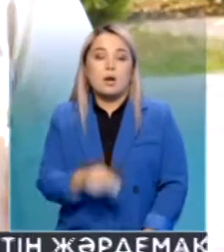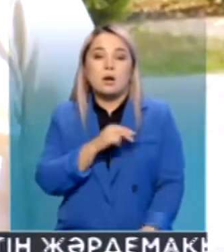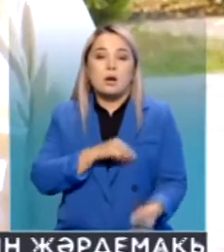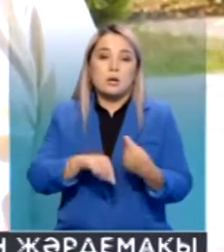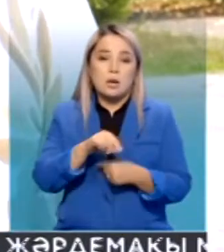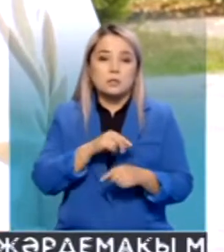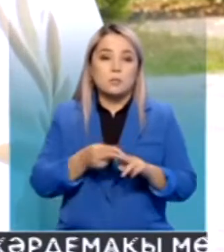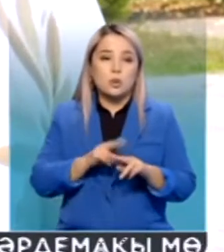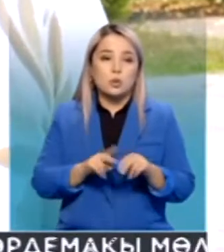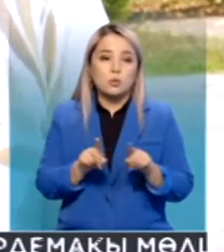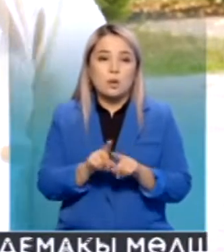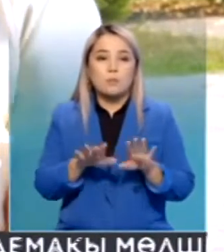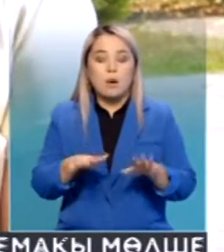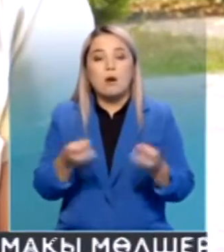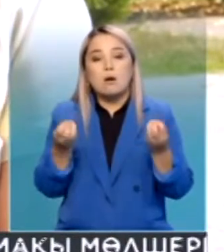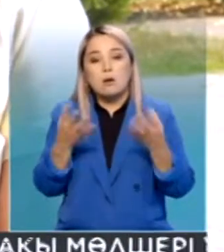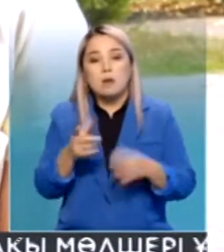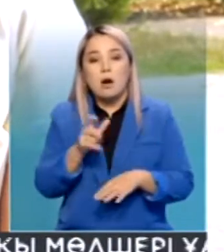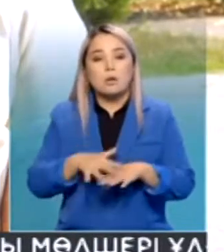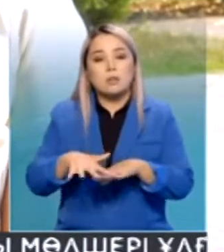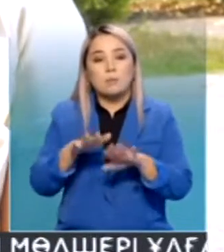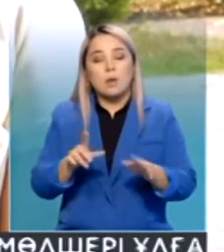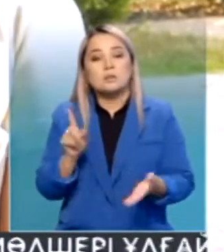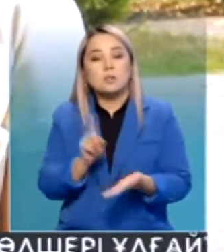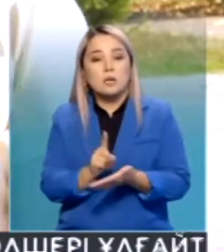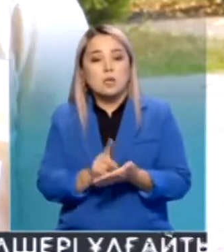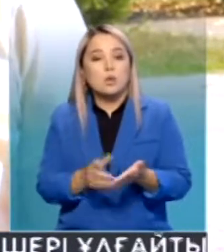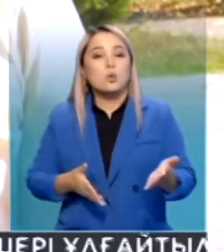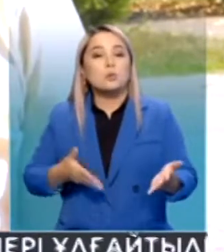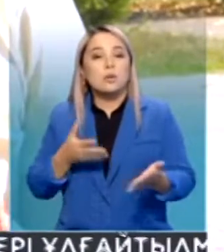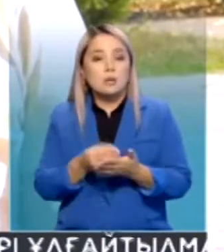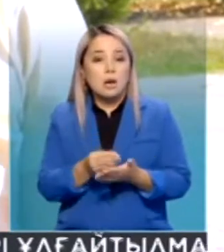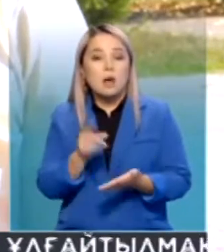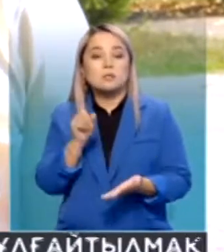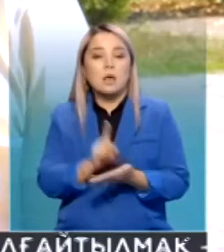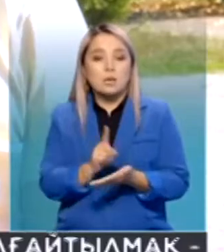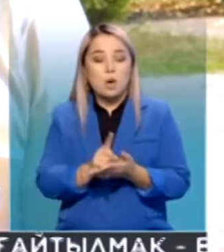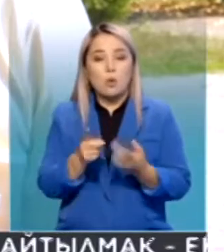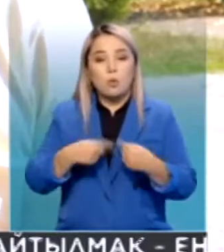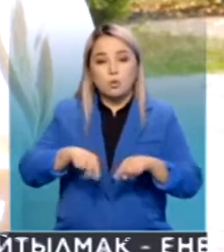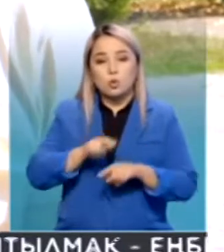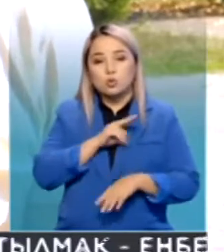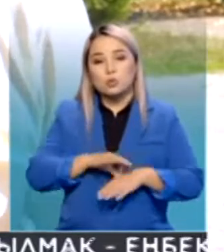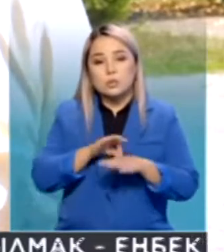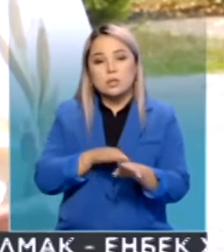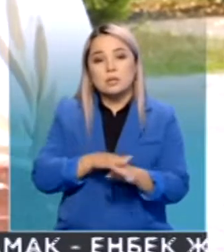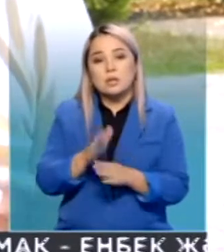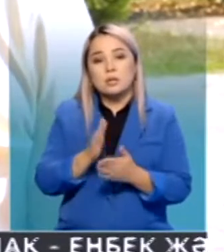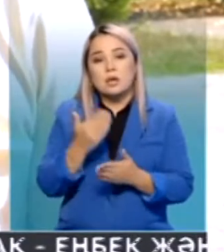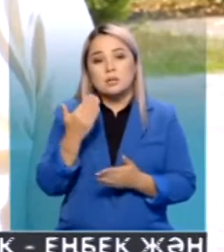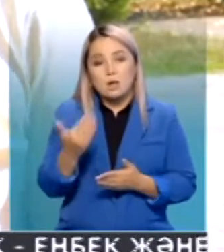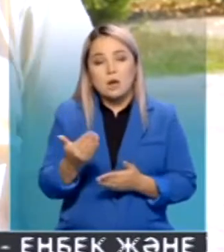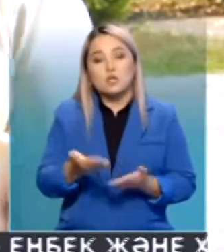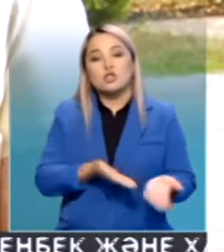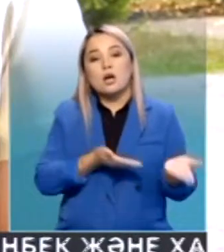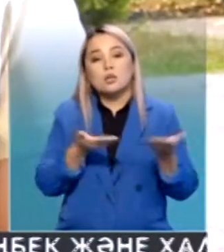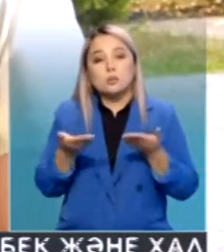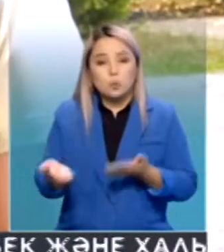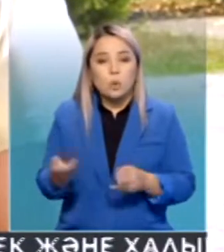Кәсіпкерлерді осы қарапайым халықты салықты төлеуге, салықтық органдармен ашық жұмыс істеуге